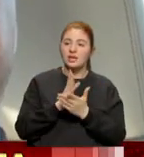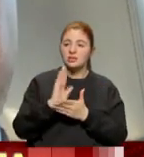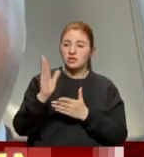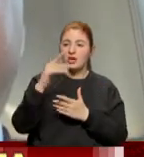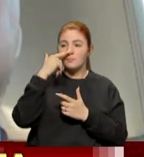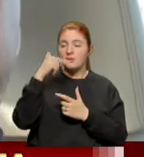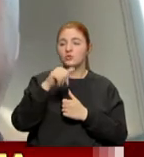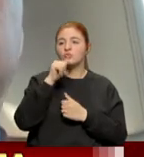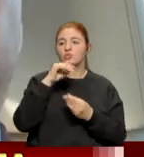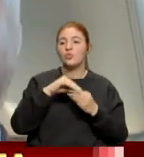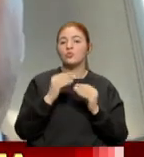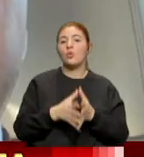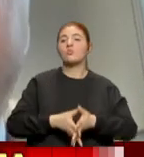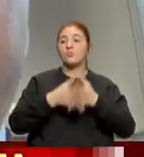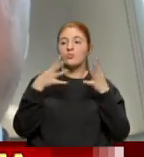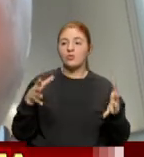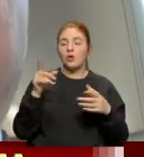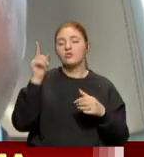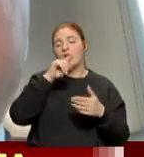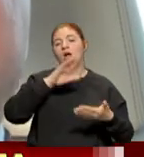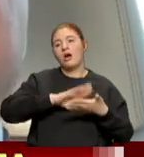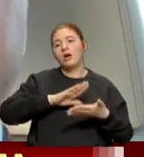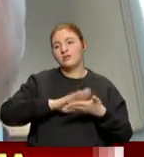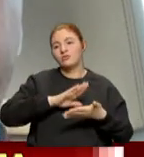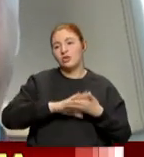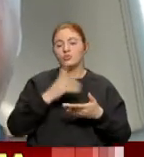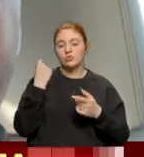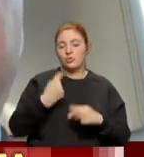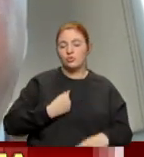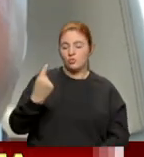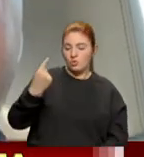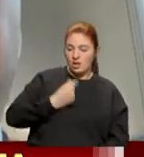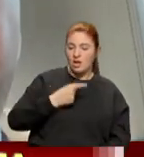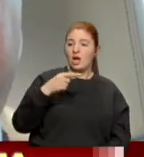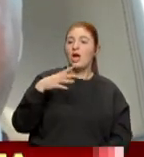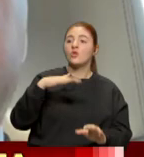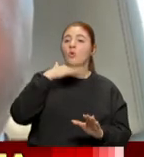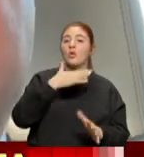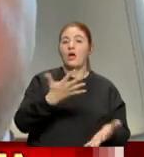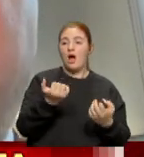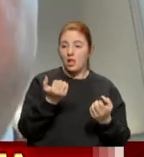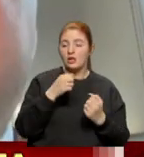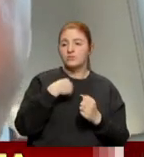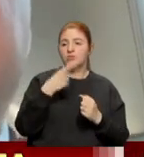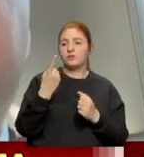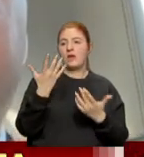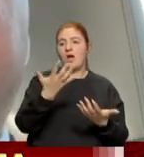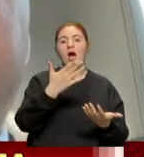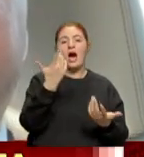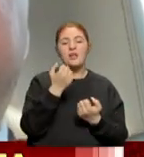gittikçe yakıt ve su sorunu çok büyük. Onun için arkadaşlar dünden uyardı ki ikmallerinizi yapın gelin diye. Şu anda biz ikmal